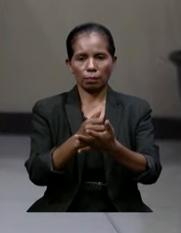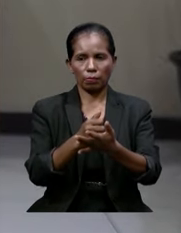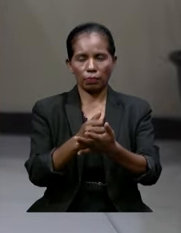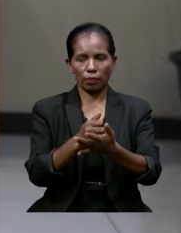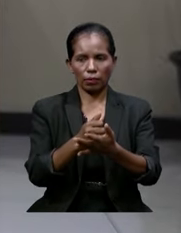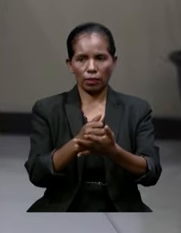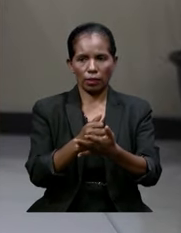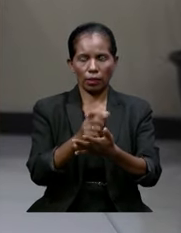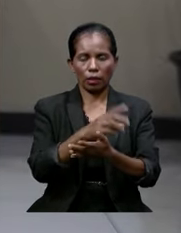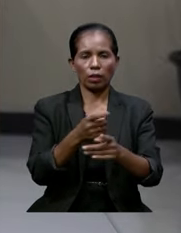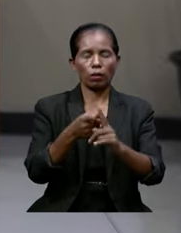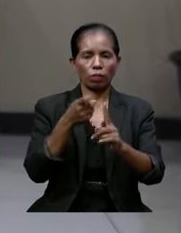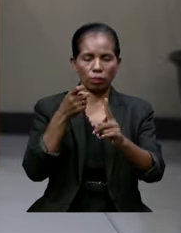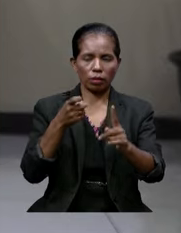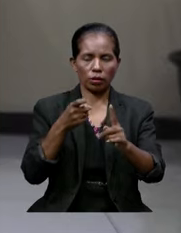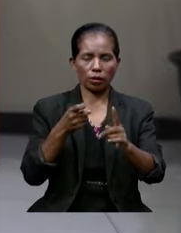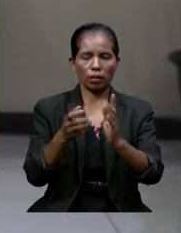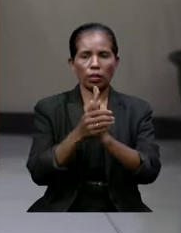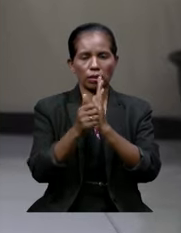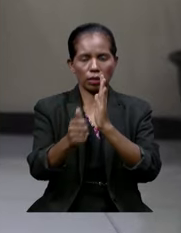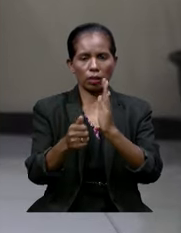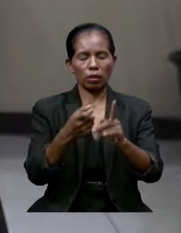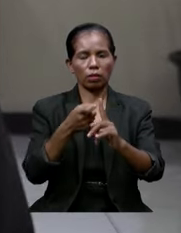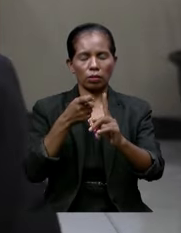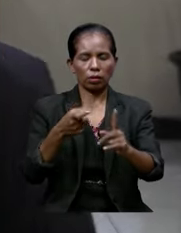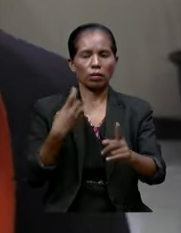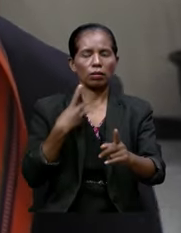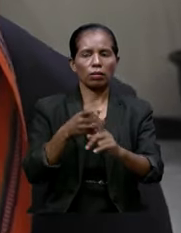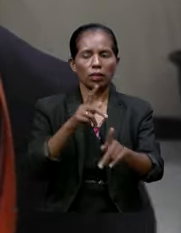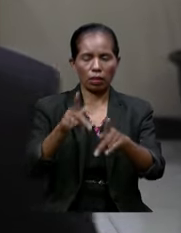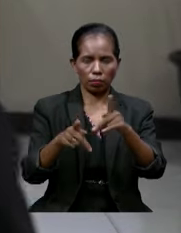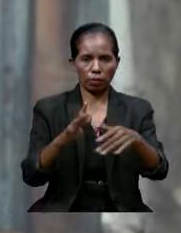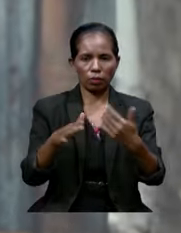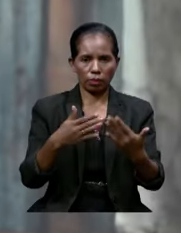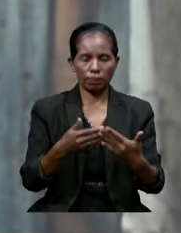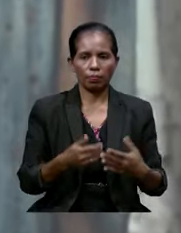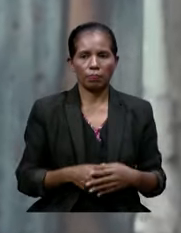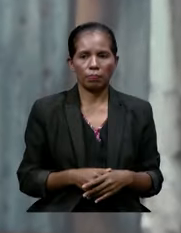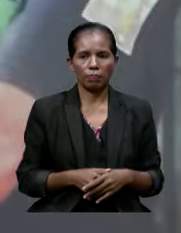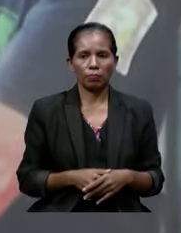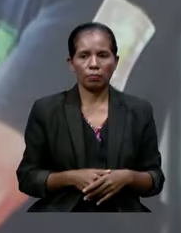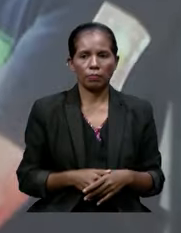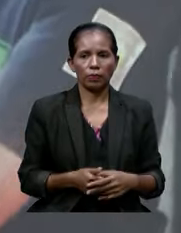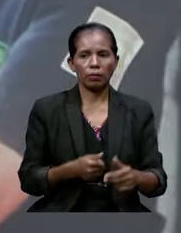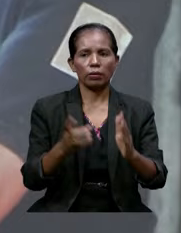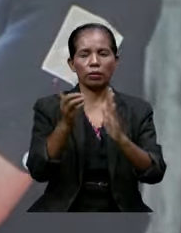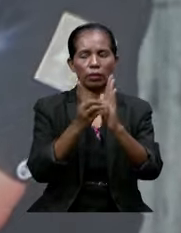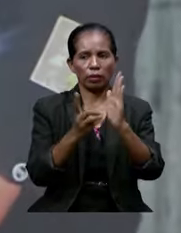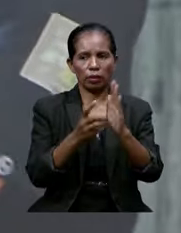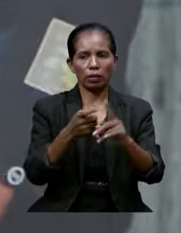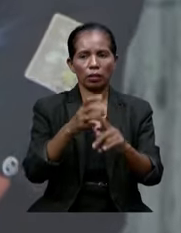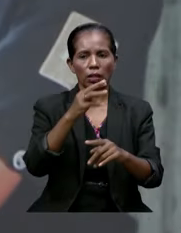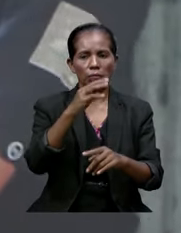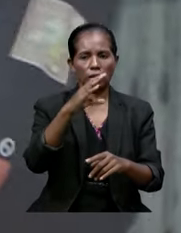pelo menos metade husi kapasitas di konsumo nasional husi tene konsumidor sira. Tuir dadus anterior husi